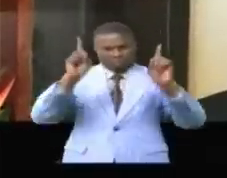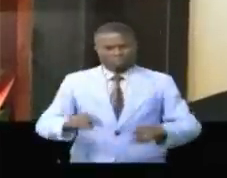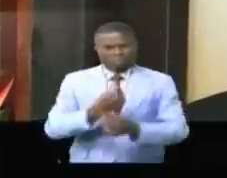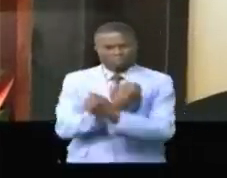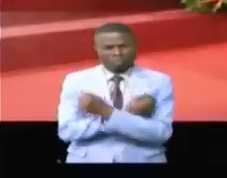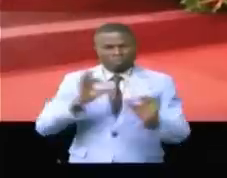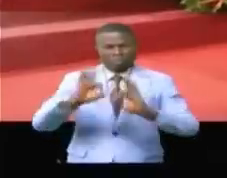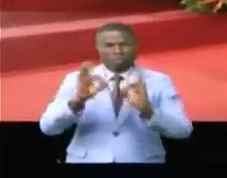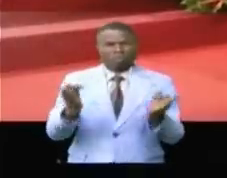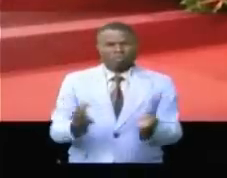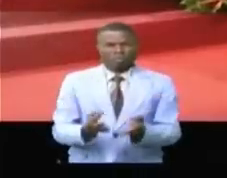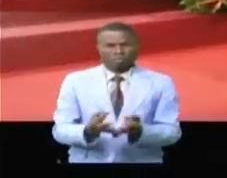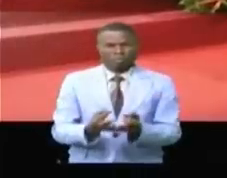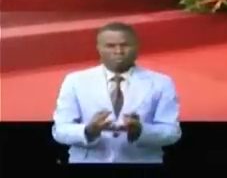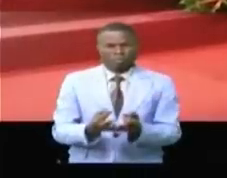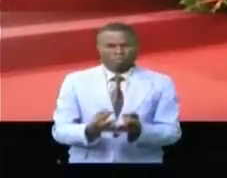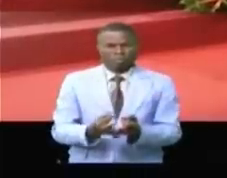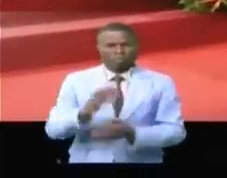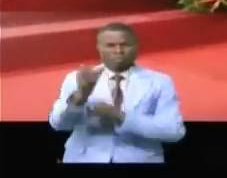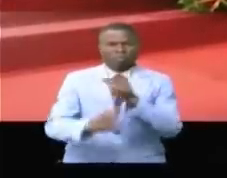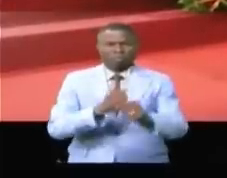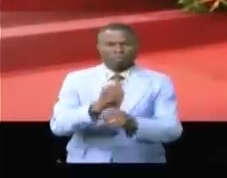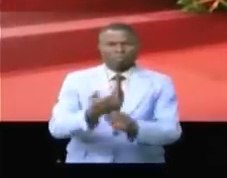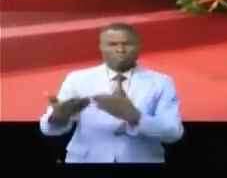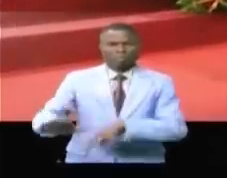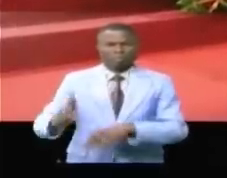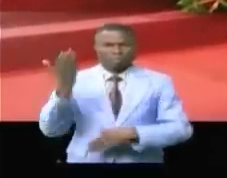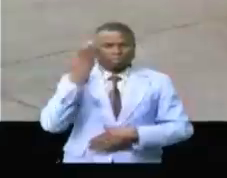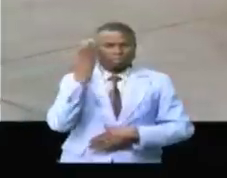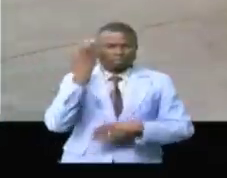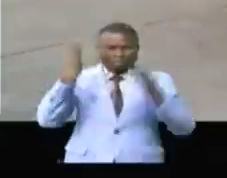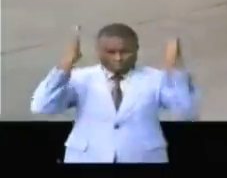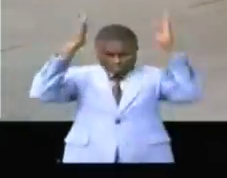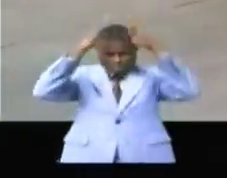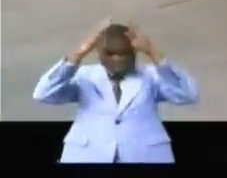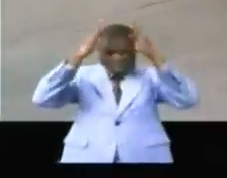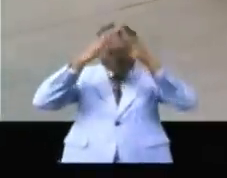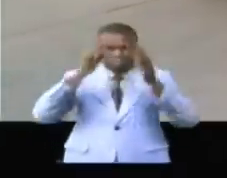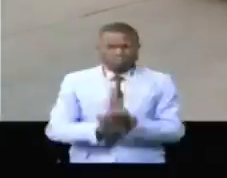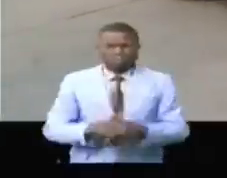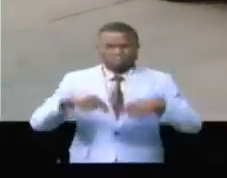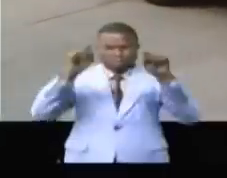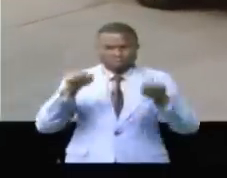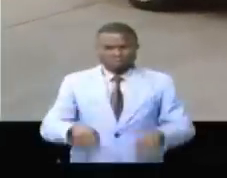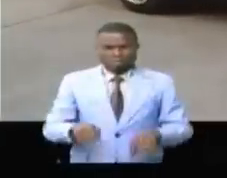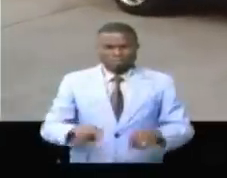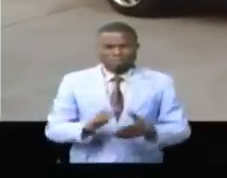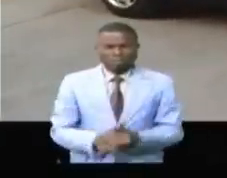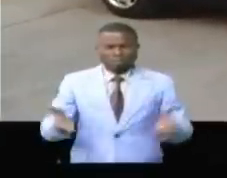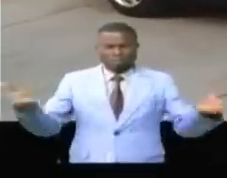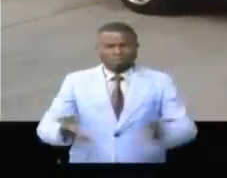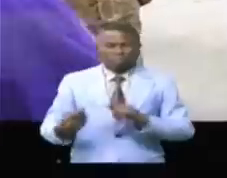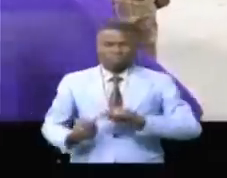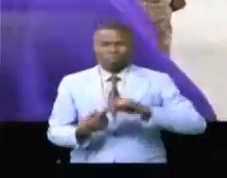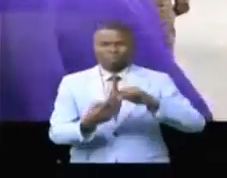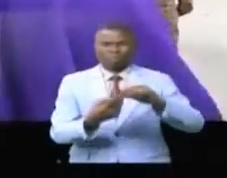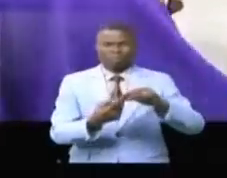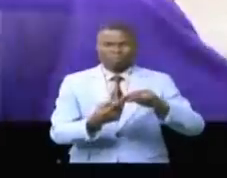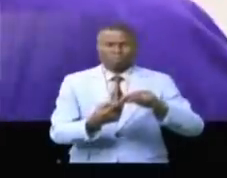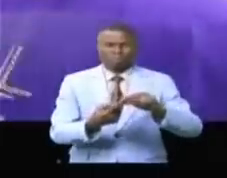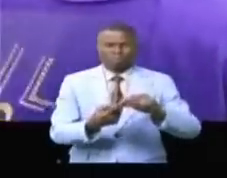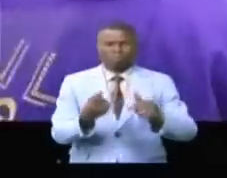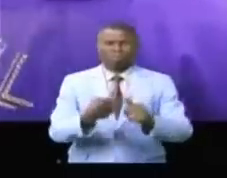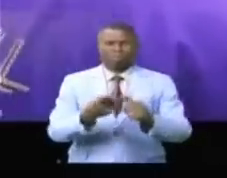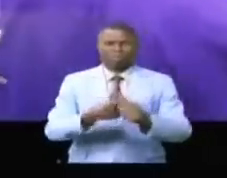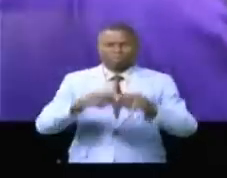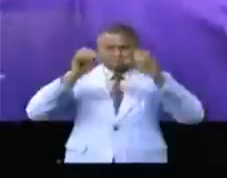l'intimité familiale, l'anniversaire du décès du feu maréchal a connu cette année une présence particulière, celle